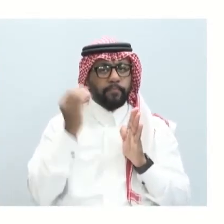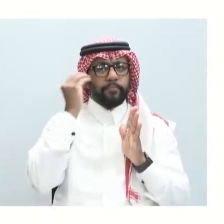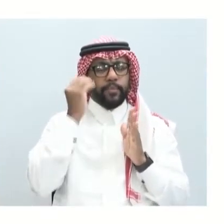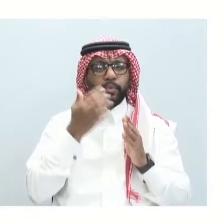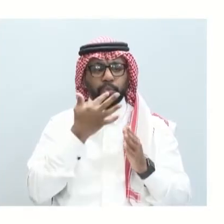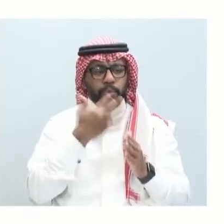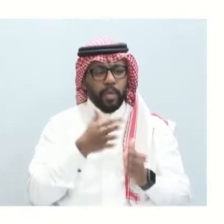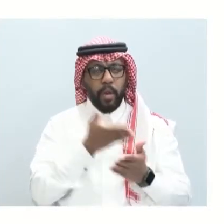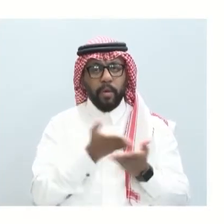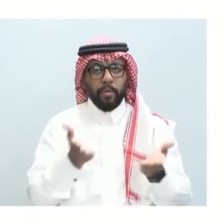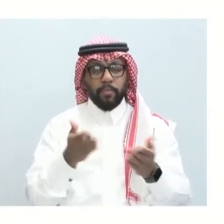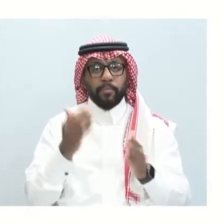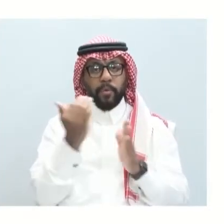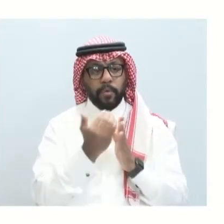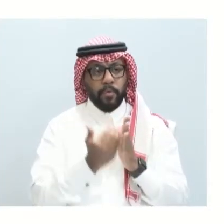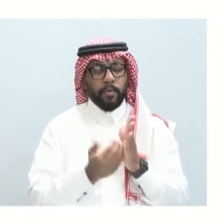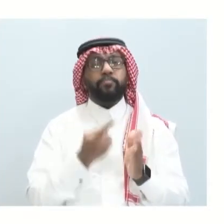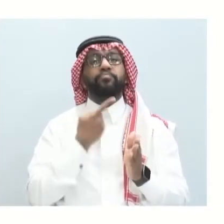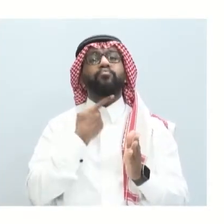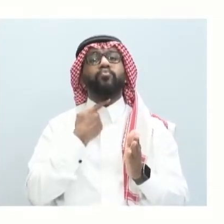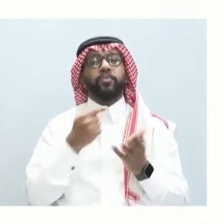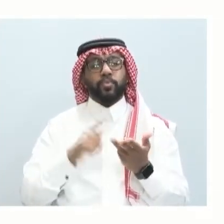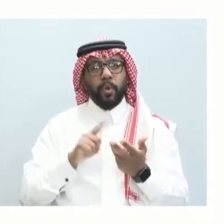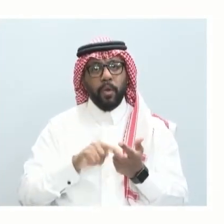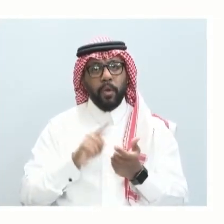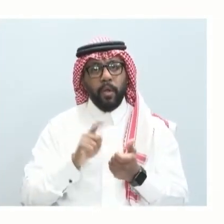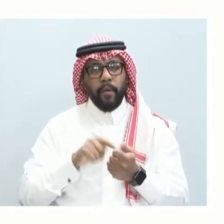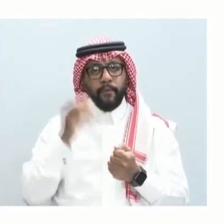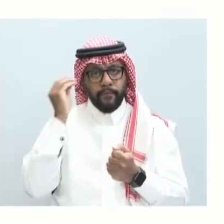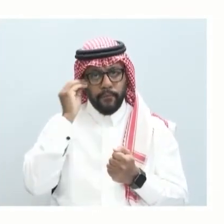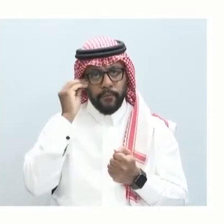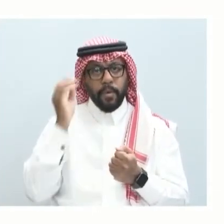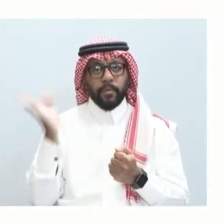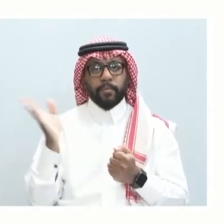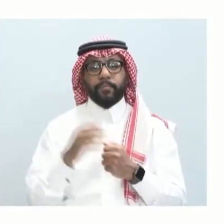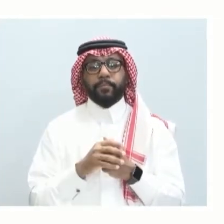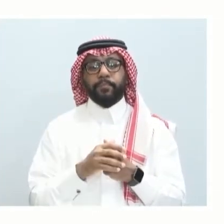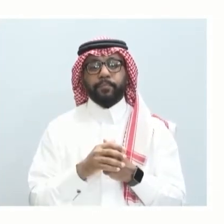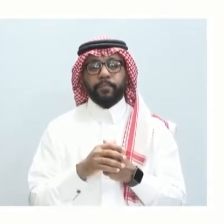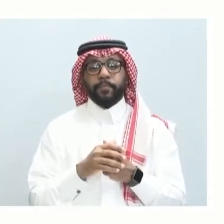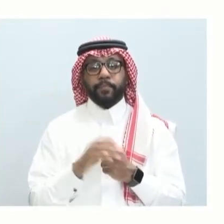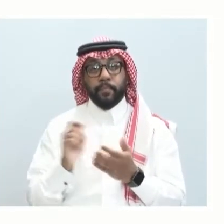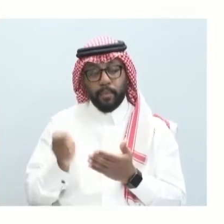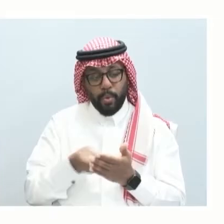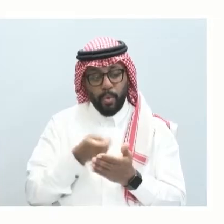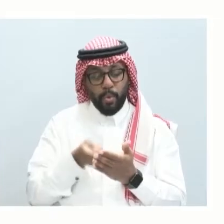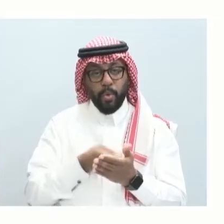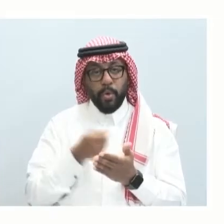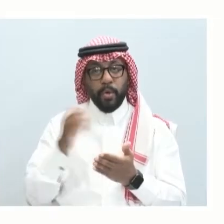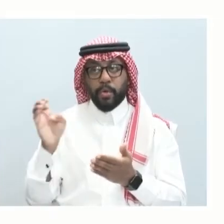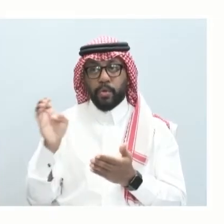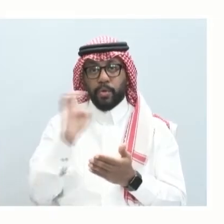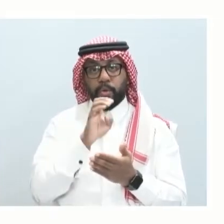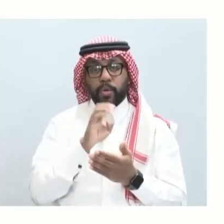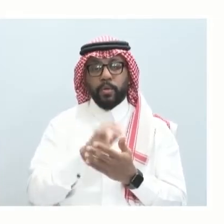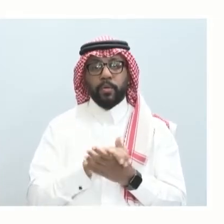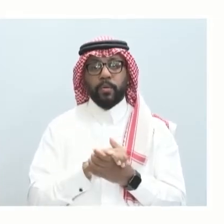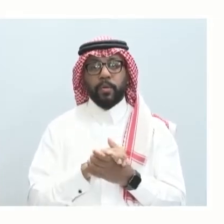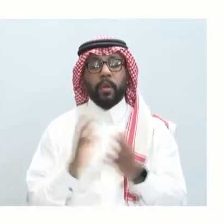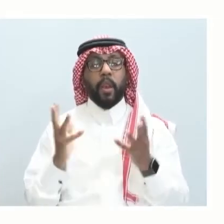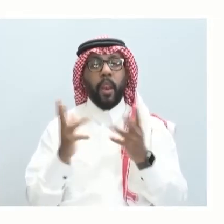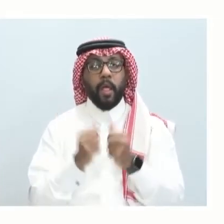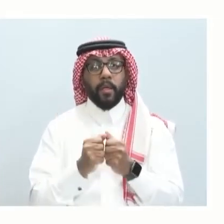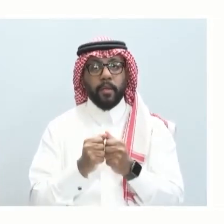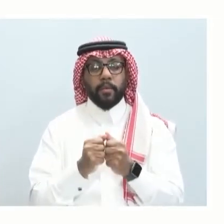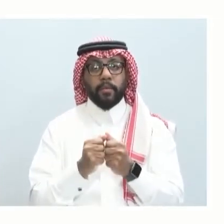كما طلب منا في السؤال يا مبدعين وطلب منا في السؤال هنا اكتب جمله عدد اكتب جمله عدديه